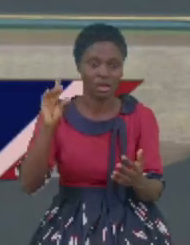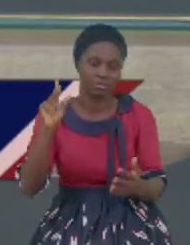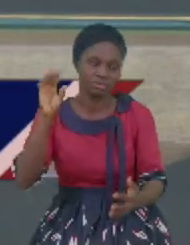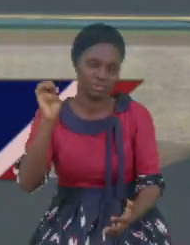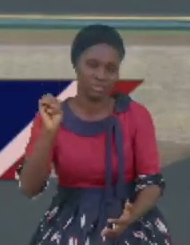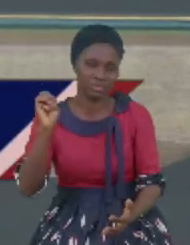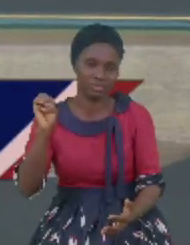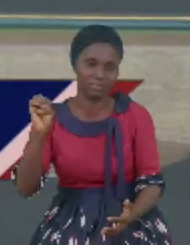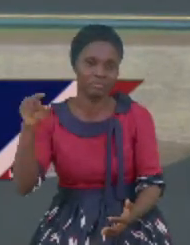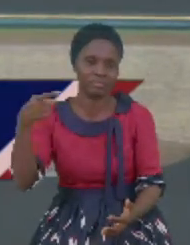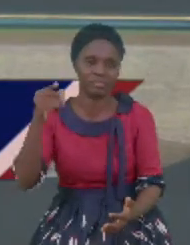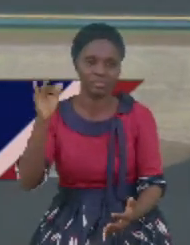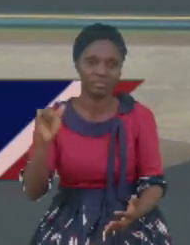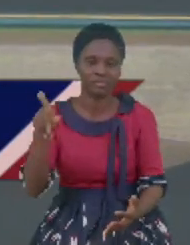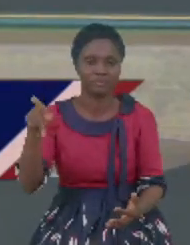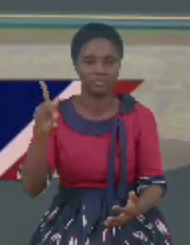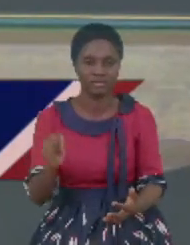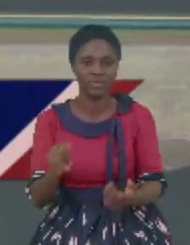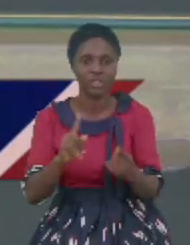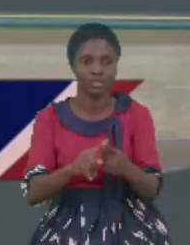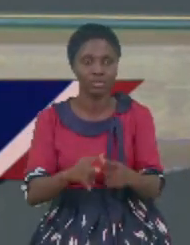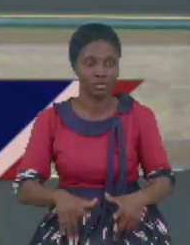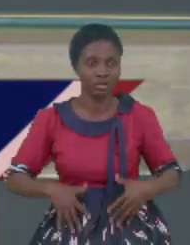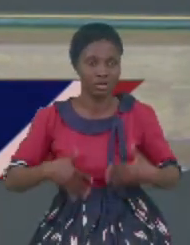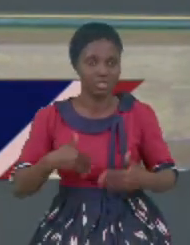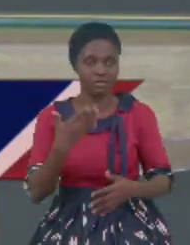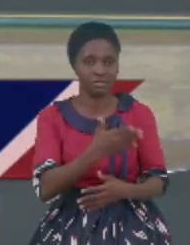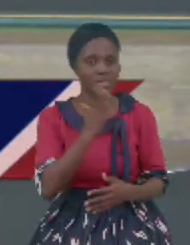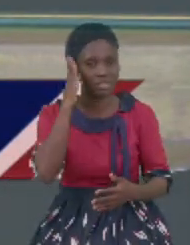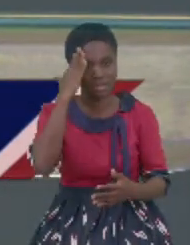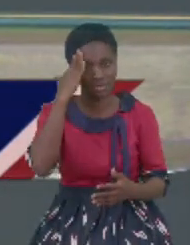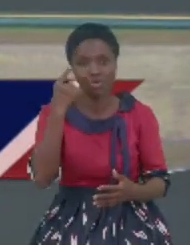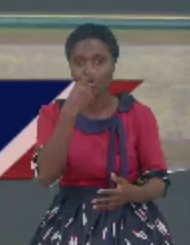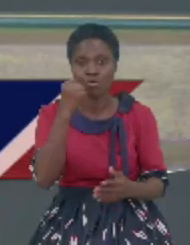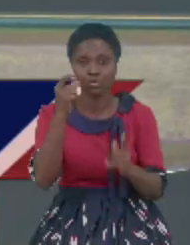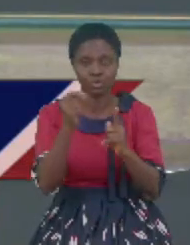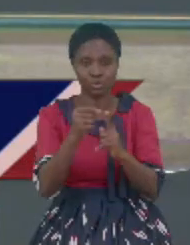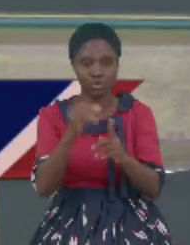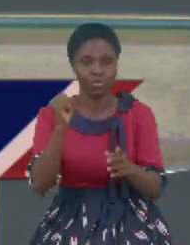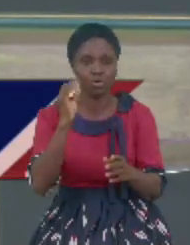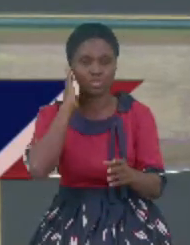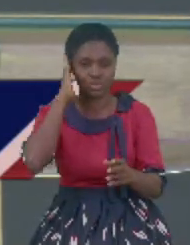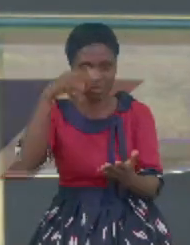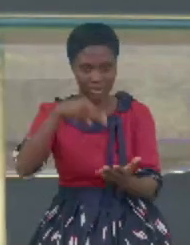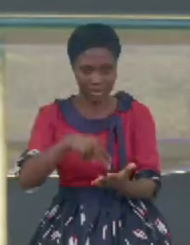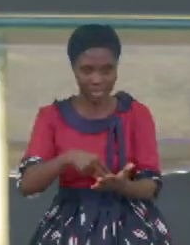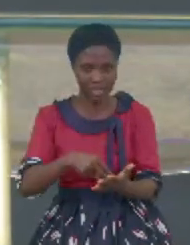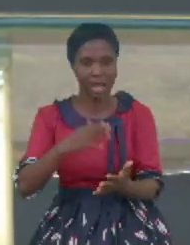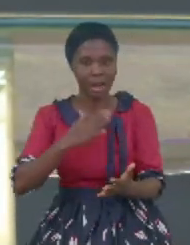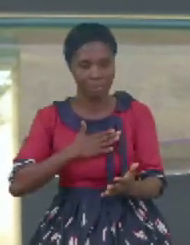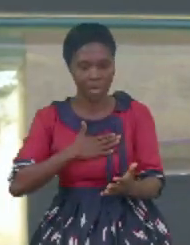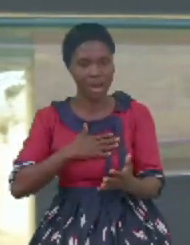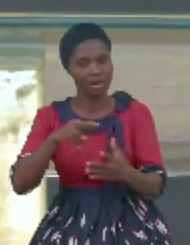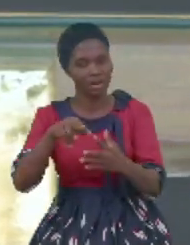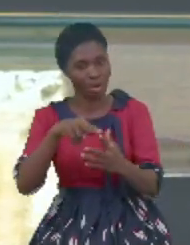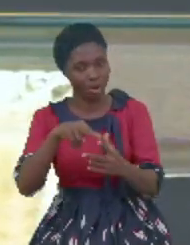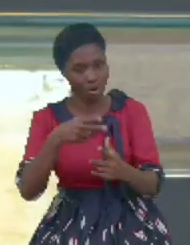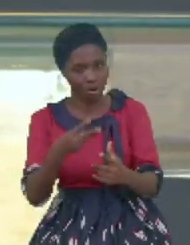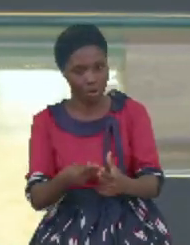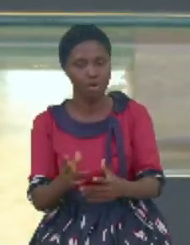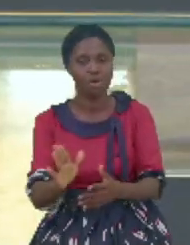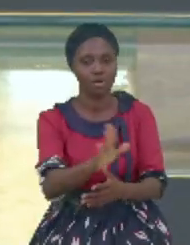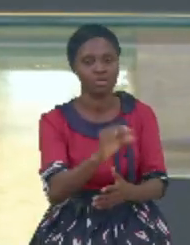ce sera ma parole ou la leur qui s'accomplira. Le Seigneur dit, nous saurons celui